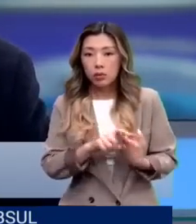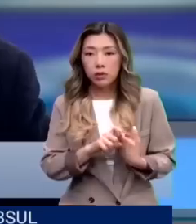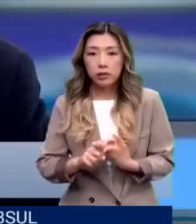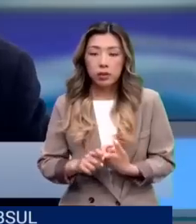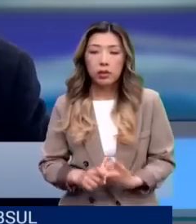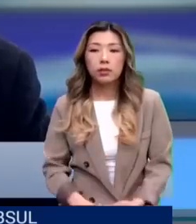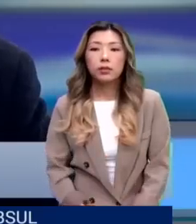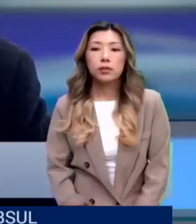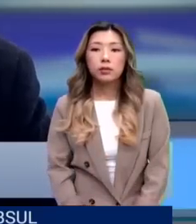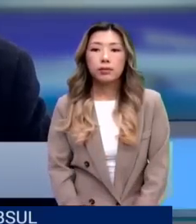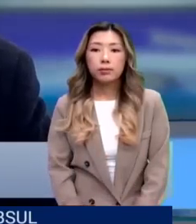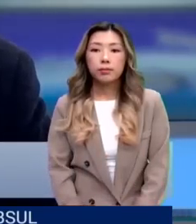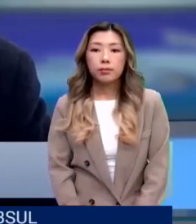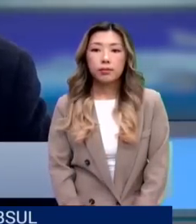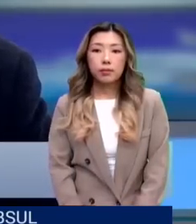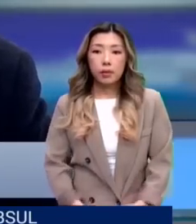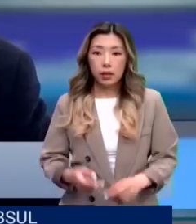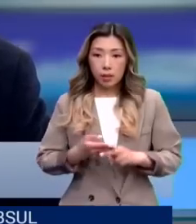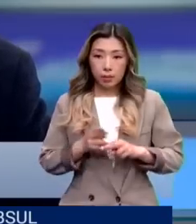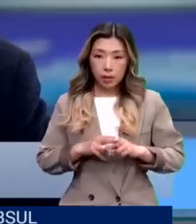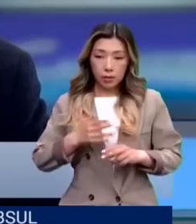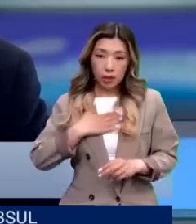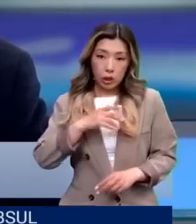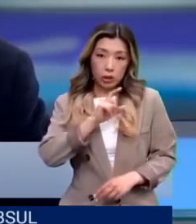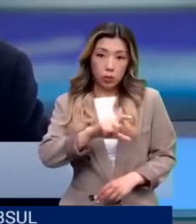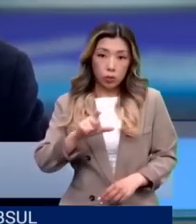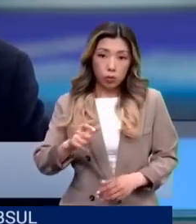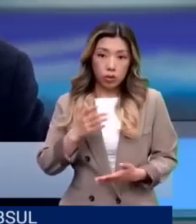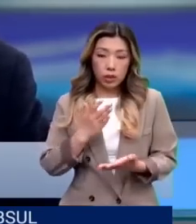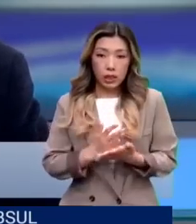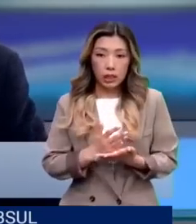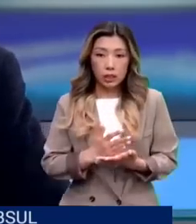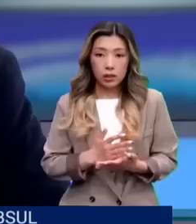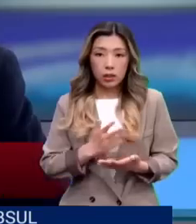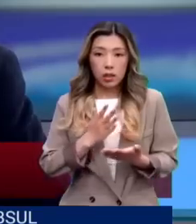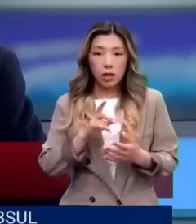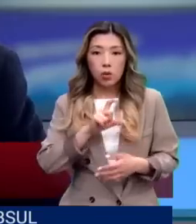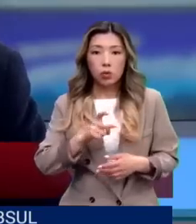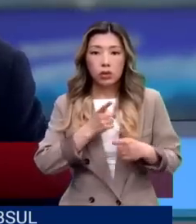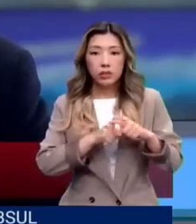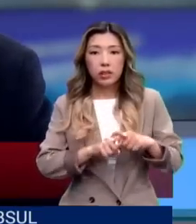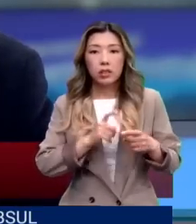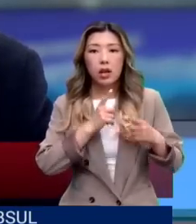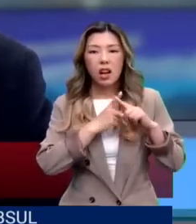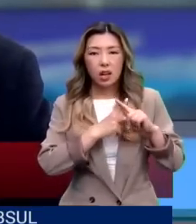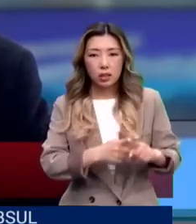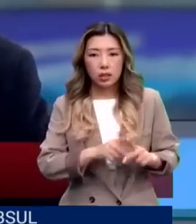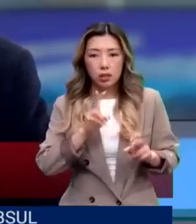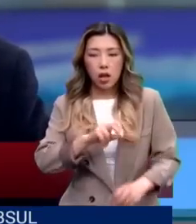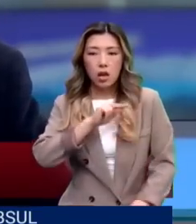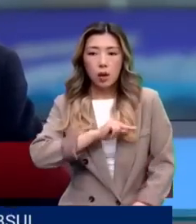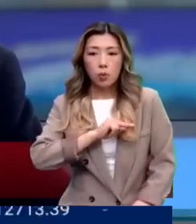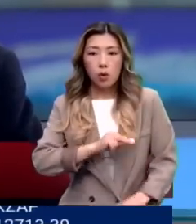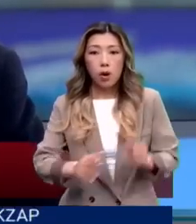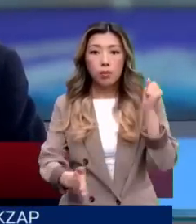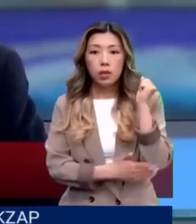прямым показателем того, что наши граждане находятся в состоянии хронической работающей бедности, является